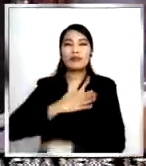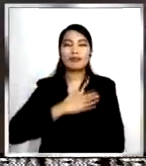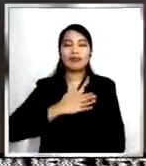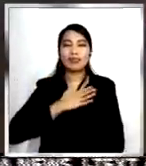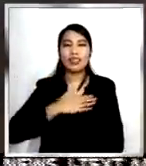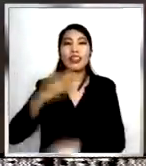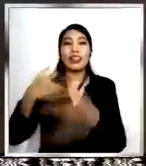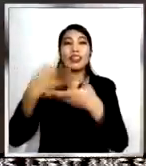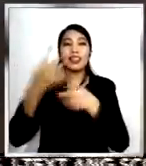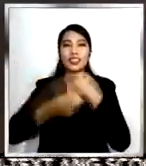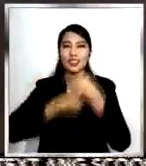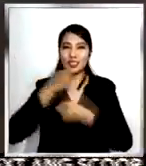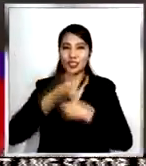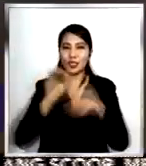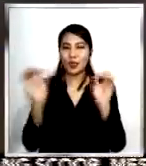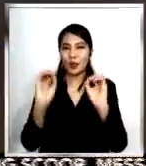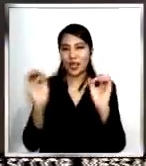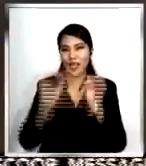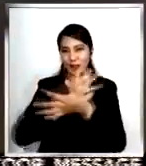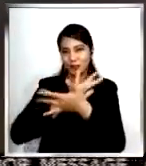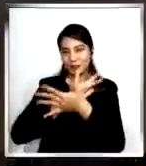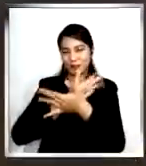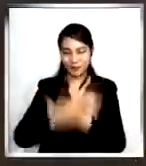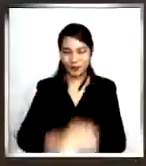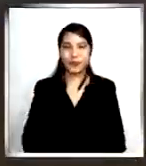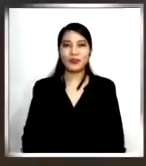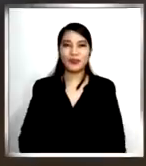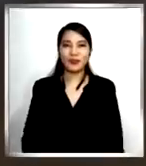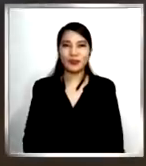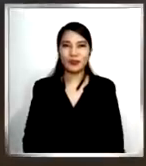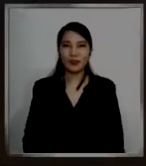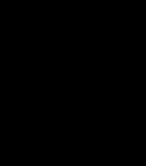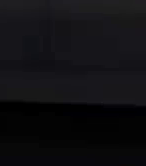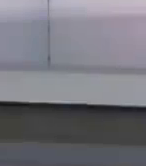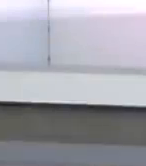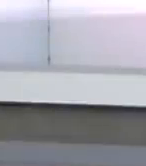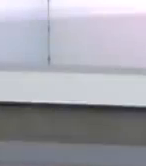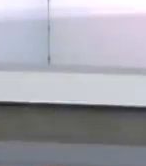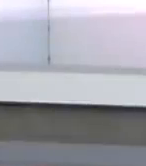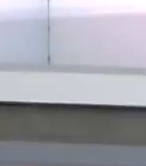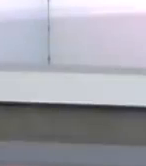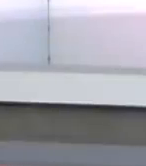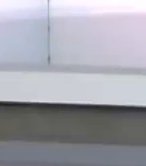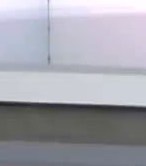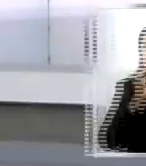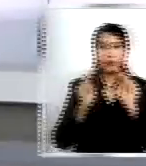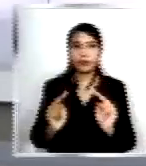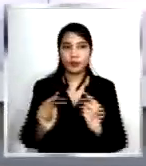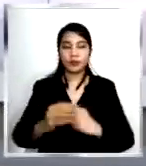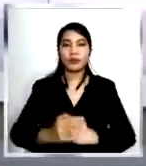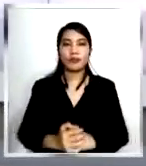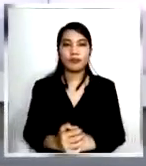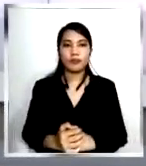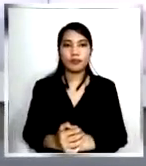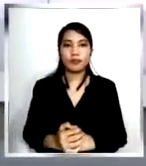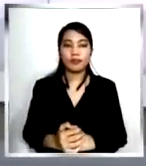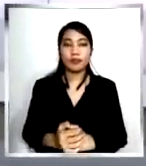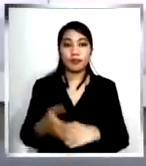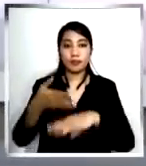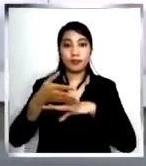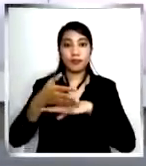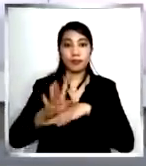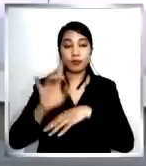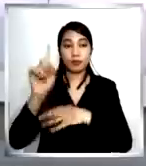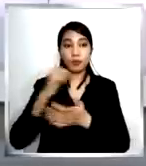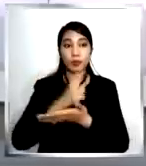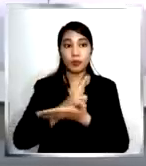COVID. Sandra Aguinaldo Nakatutok, 24 Oras. Matapos ang mahigit isang linggo, sumuko na